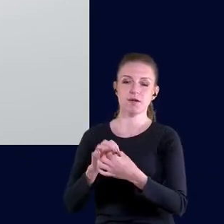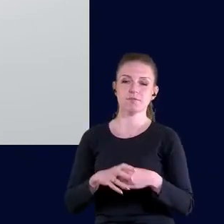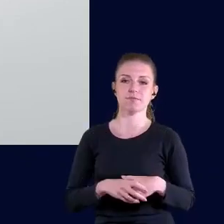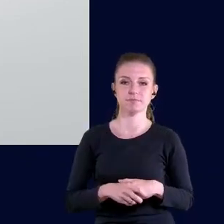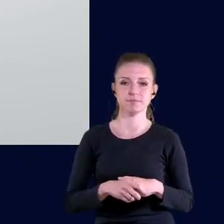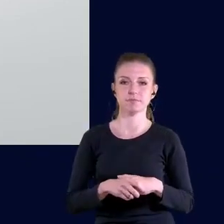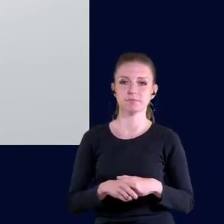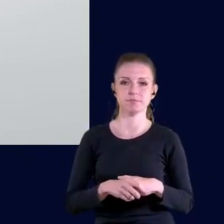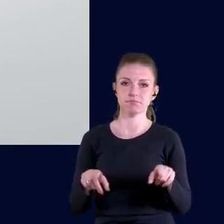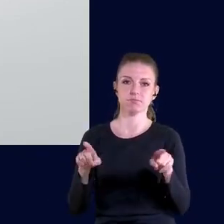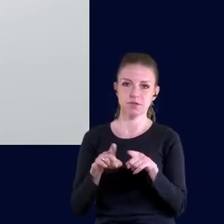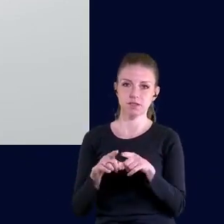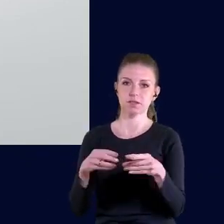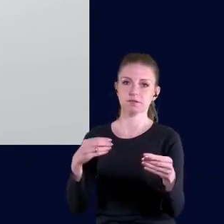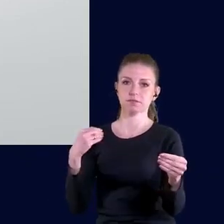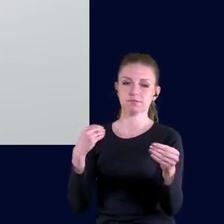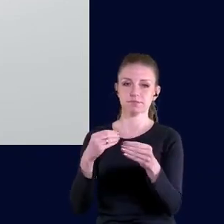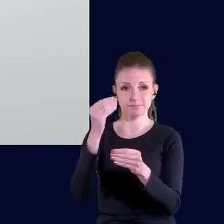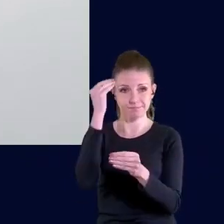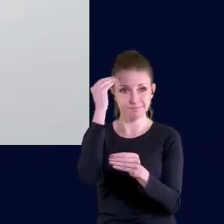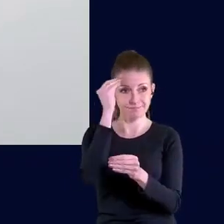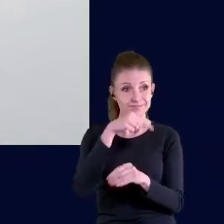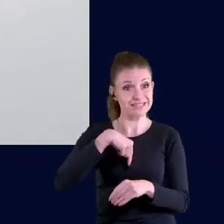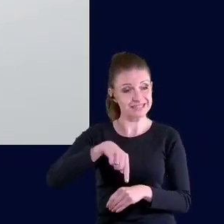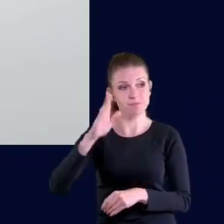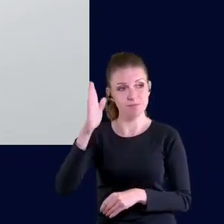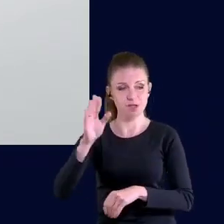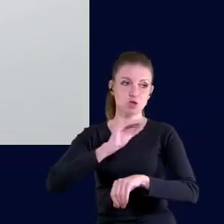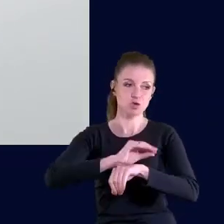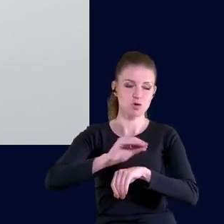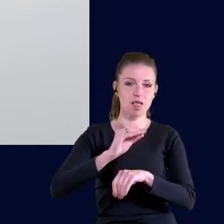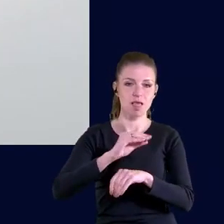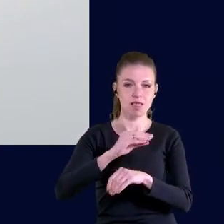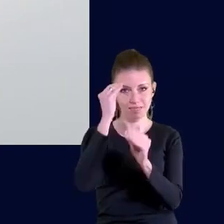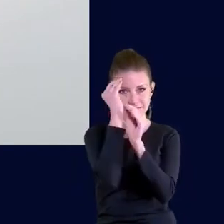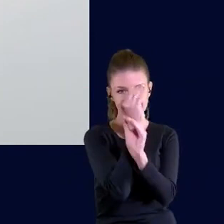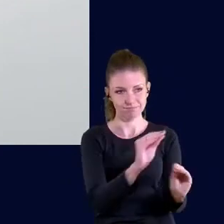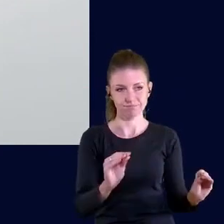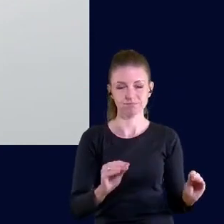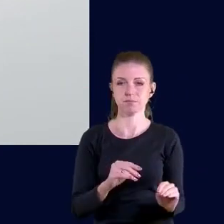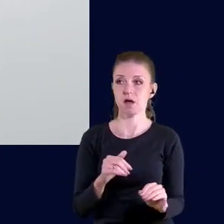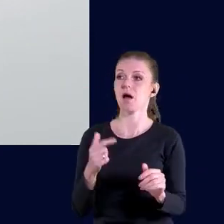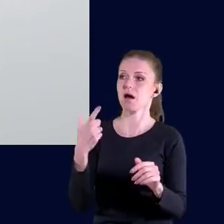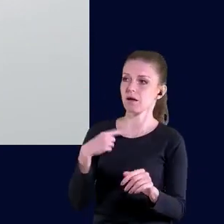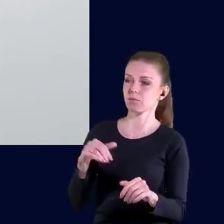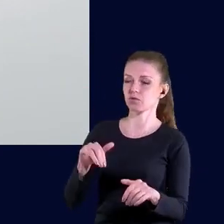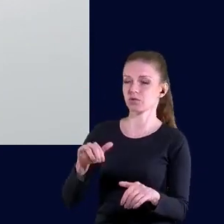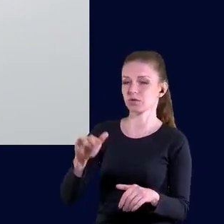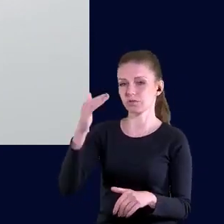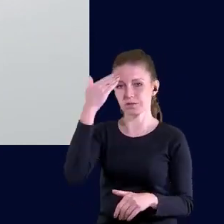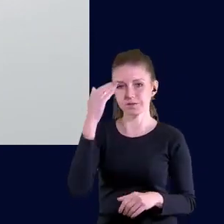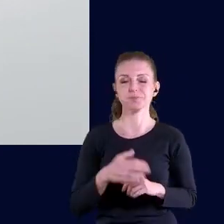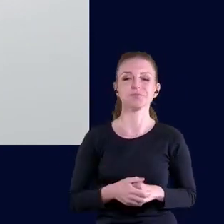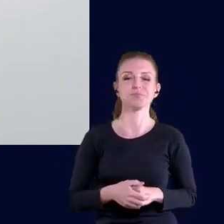zbliżających się edycji ciężko dobry poproszę następny Side